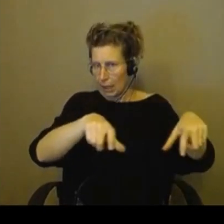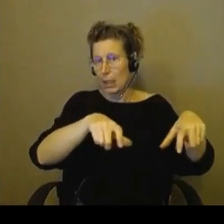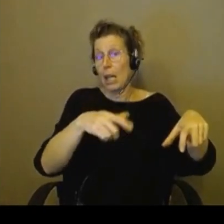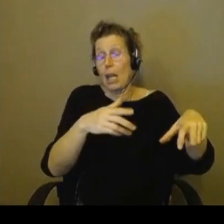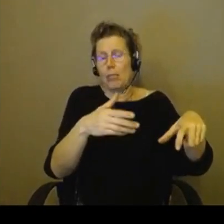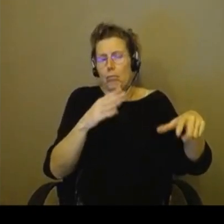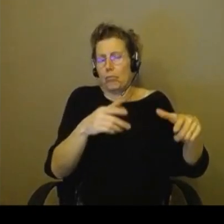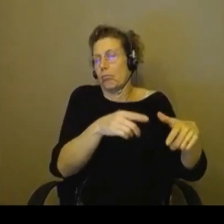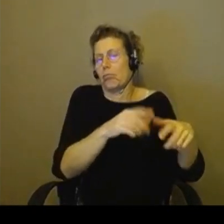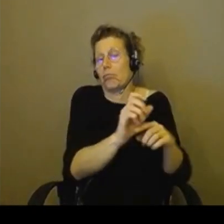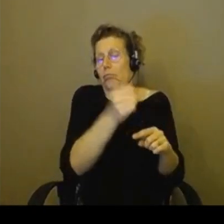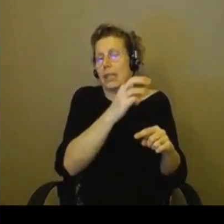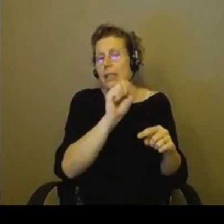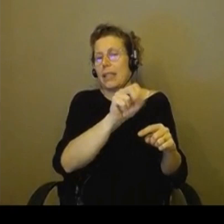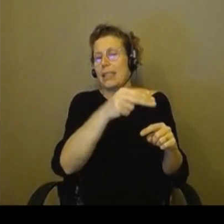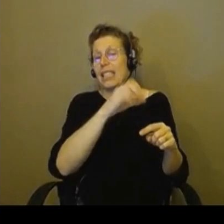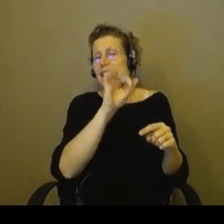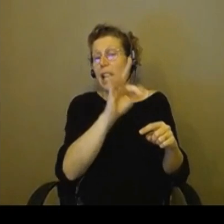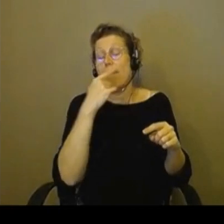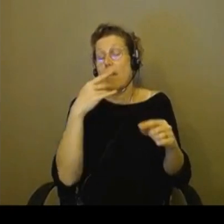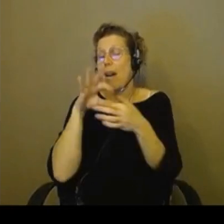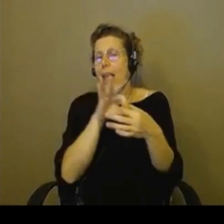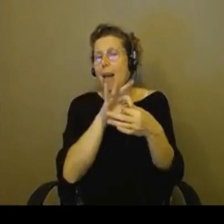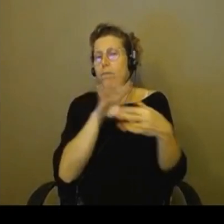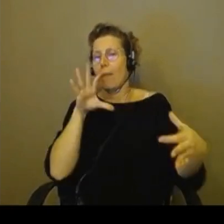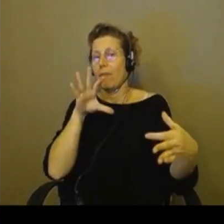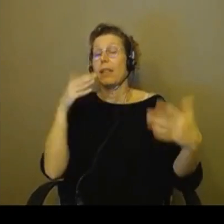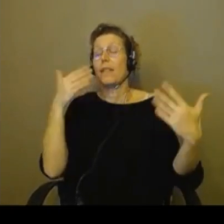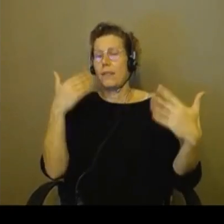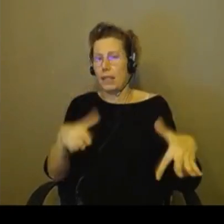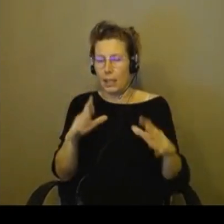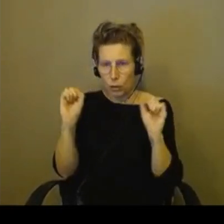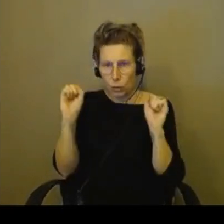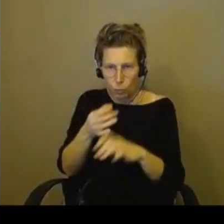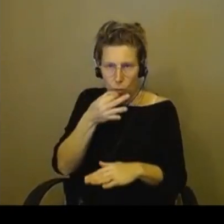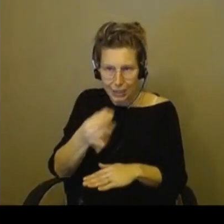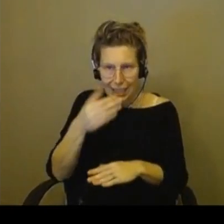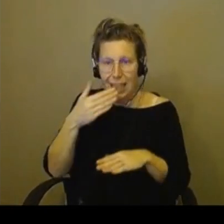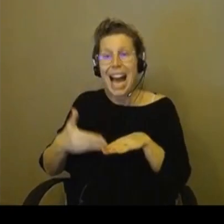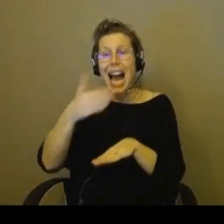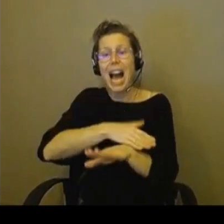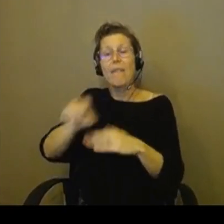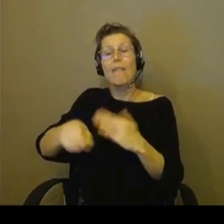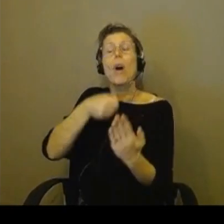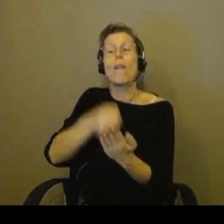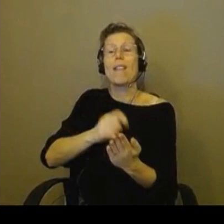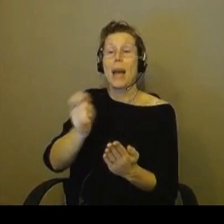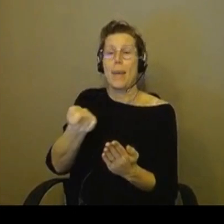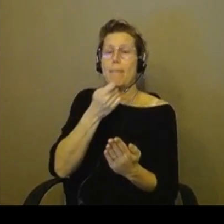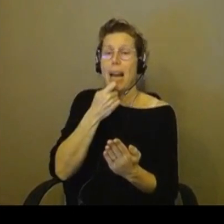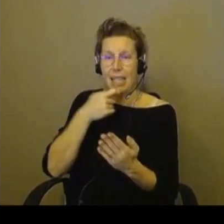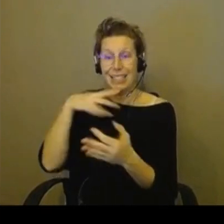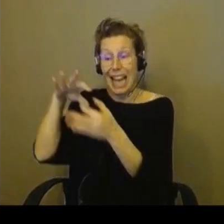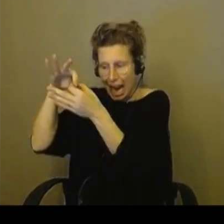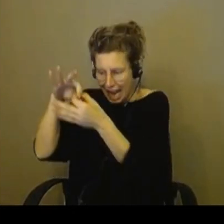annoncer, c'est que d'ici fin mars, ce lien vers les achats, notamment sur les achats sur SNCF Connect, existera au travers